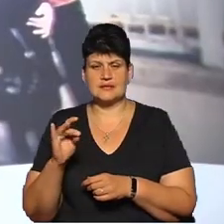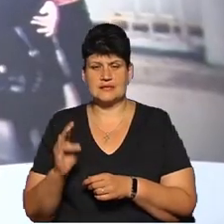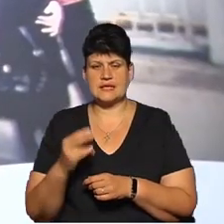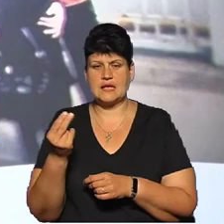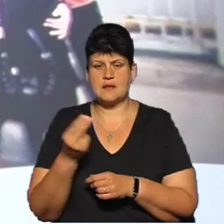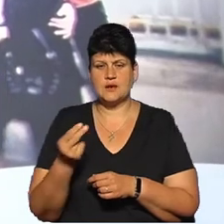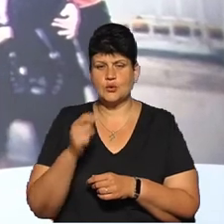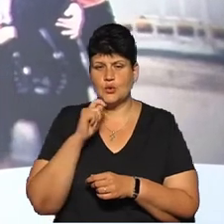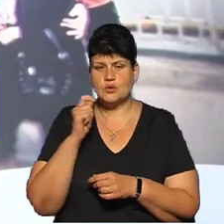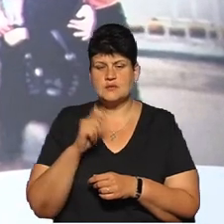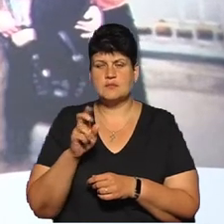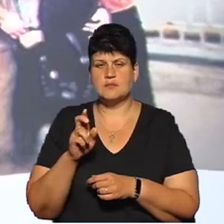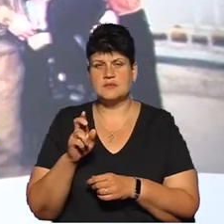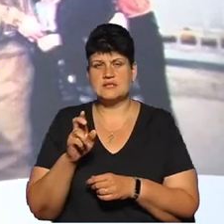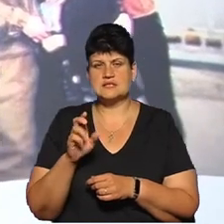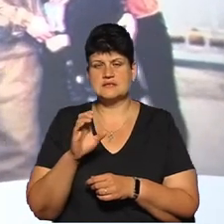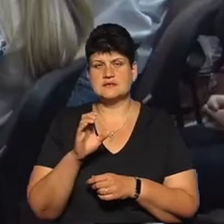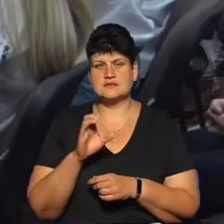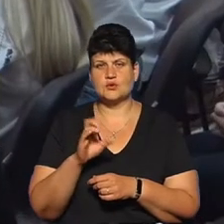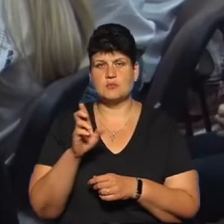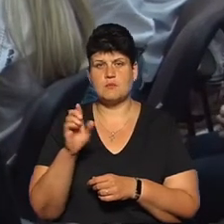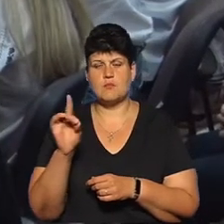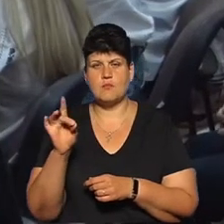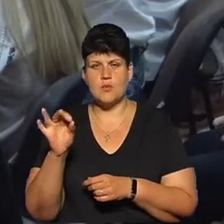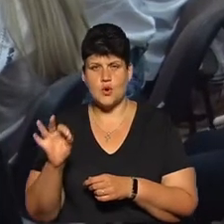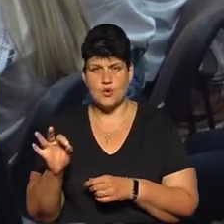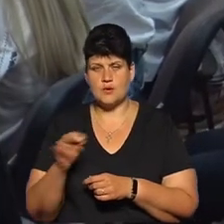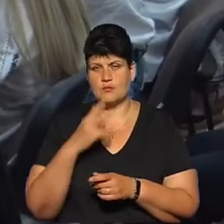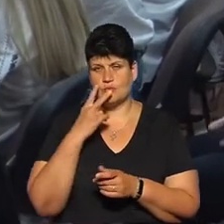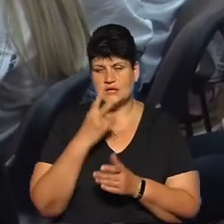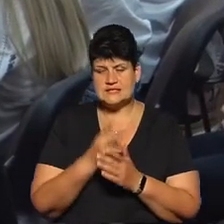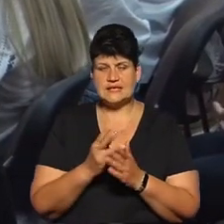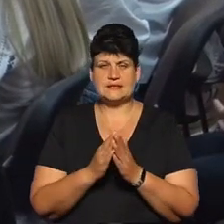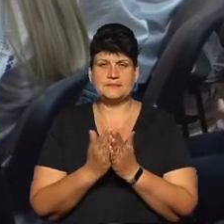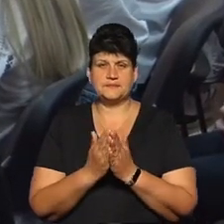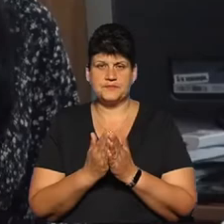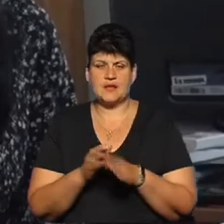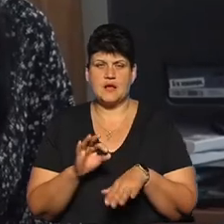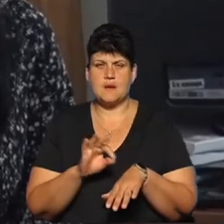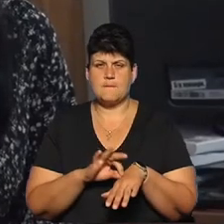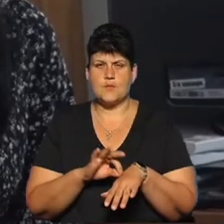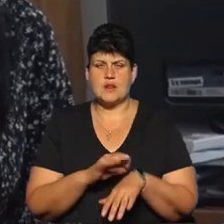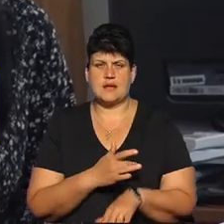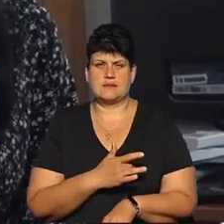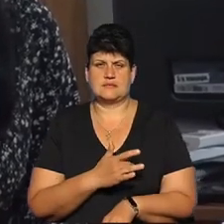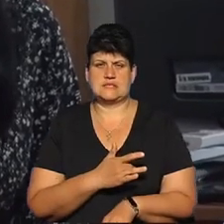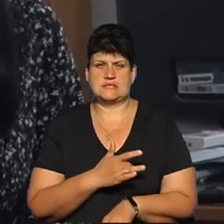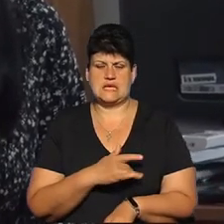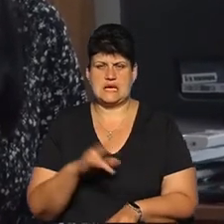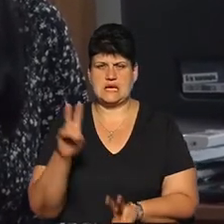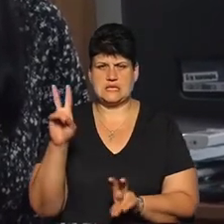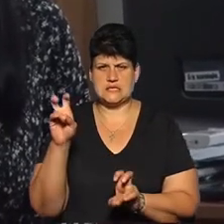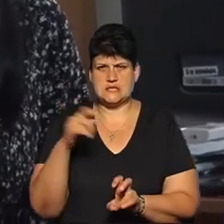під псевдонімом «Свідомий Бро». Презентували збірку під час проєкту «Із болем в серці», розповідає його керівниця, волонтерка Ірина